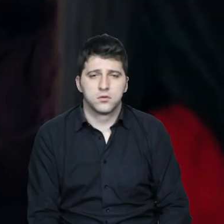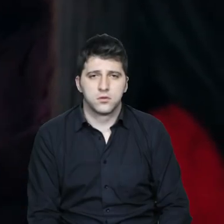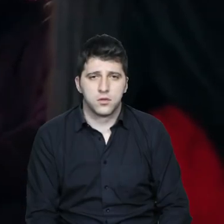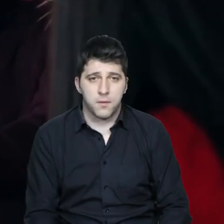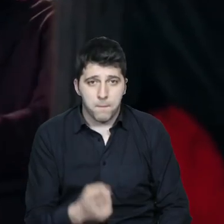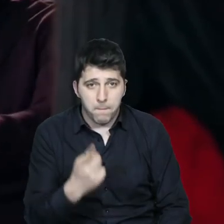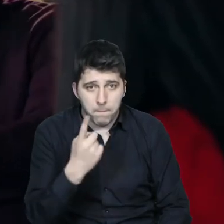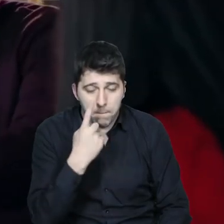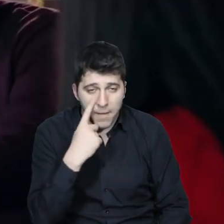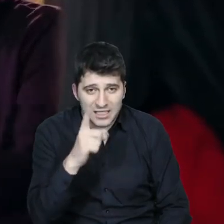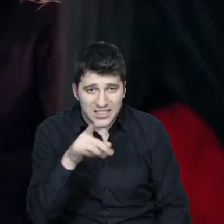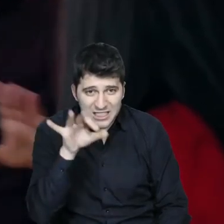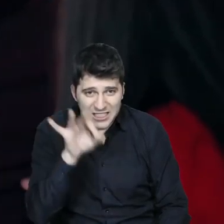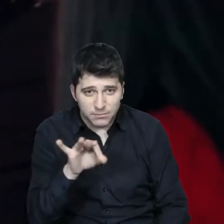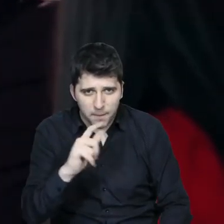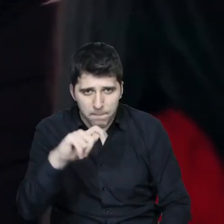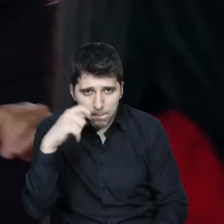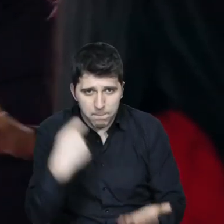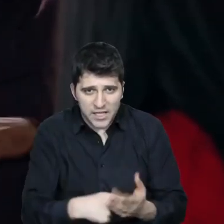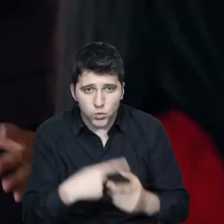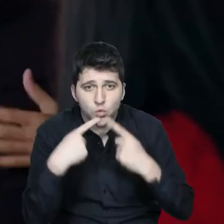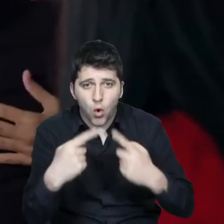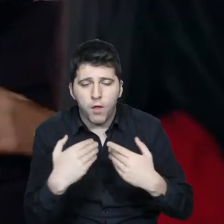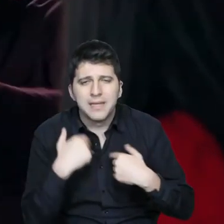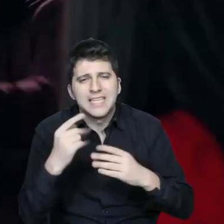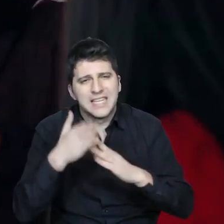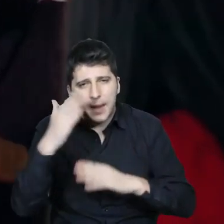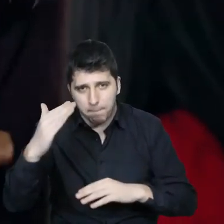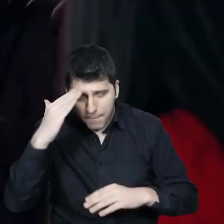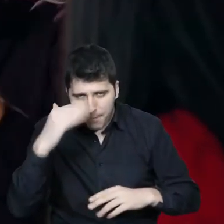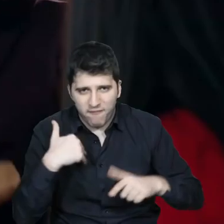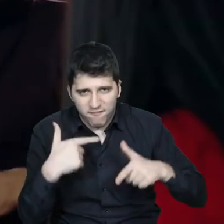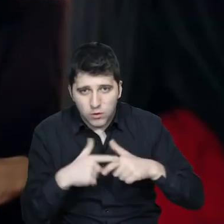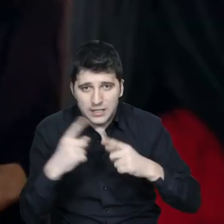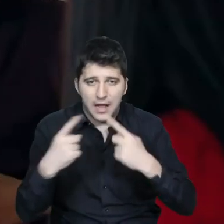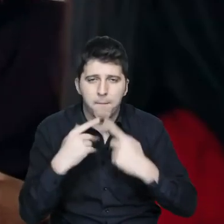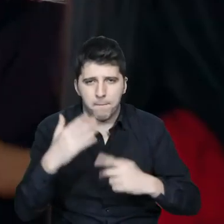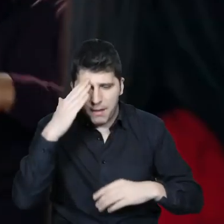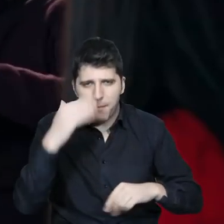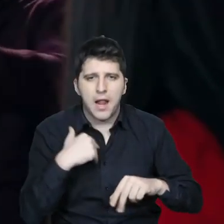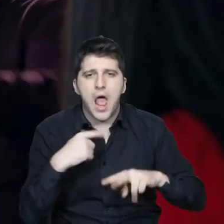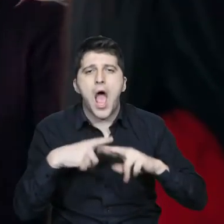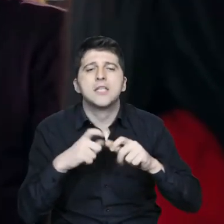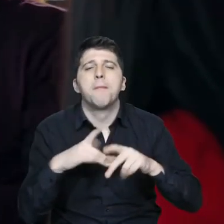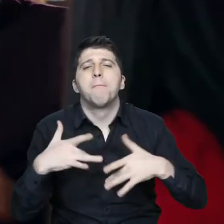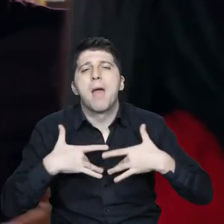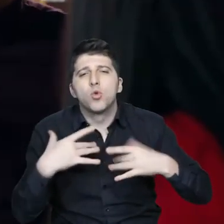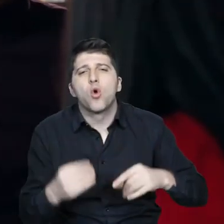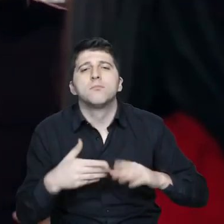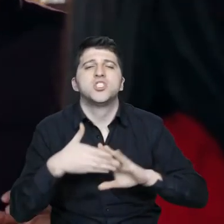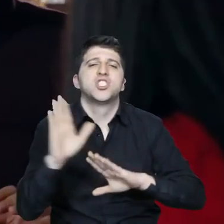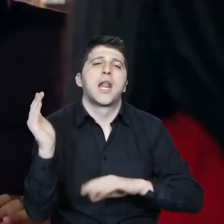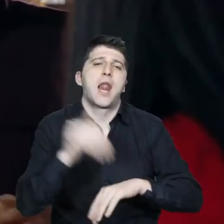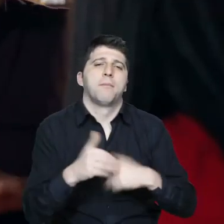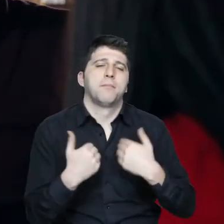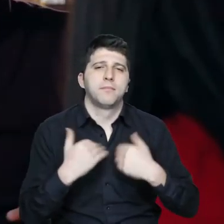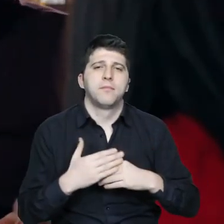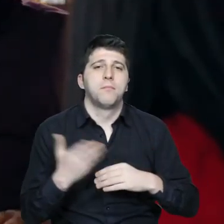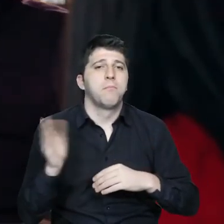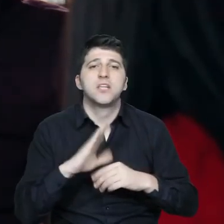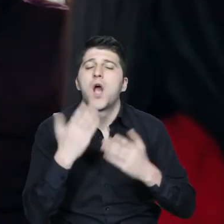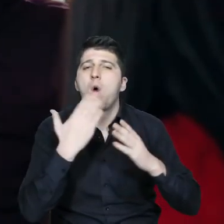Bana bakın! Şimdiden peşin söylüyorum. Oraya giderim, merhaba ben Fatih derim. O da der ki merhaba ben de Asena. Memnun oldum, çıkar gelirim.